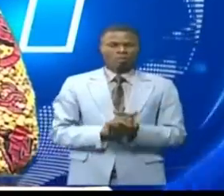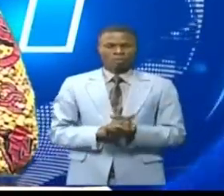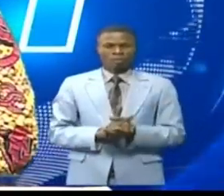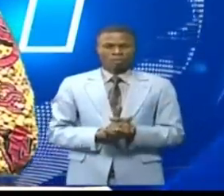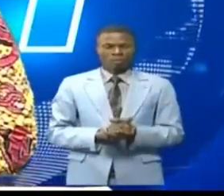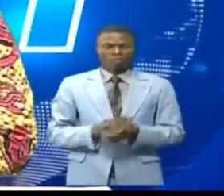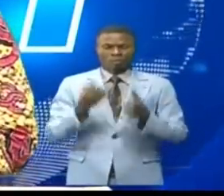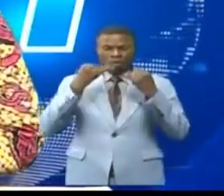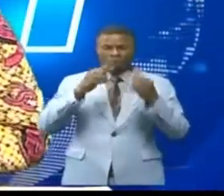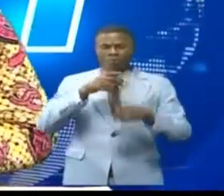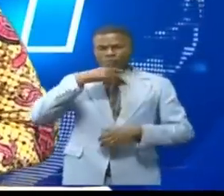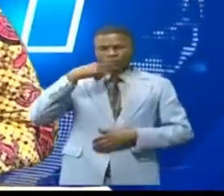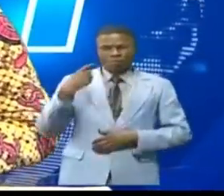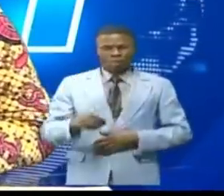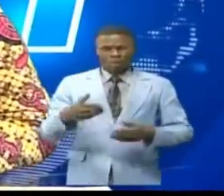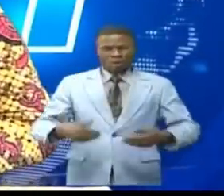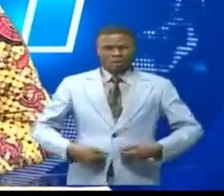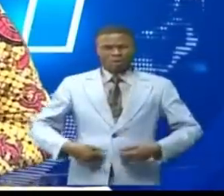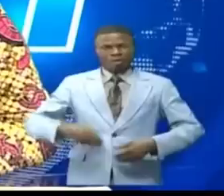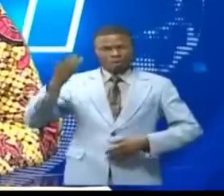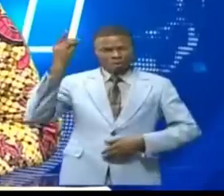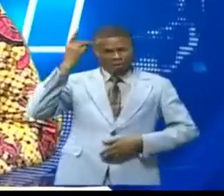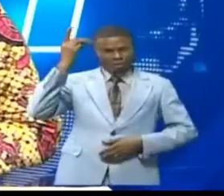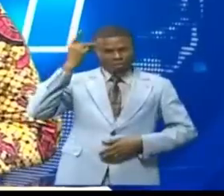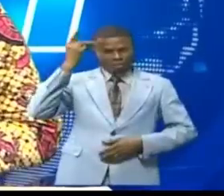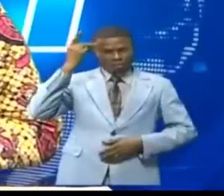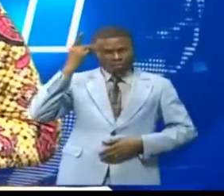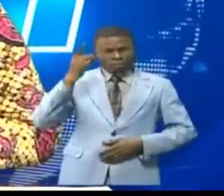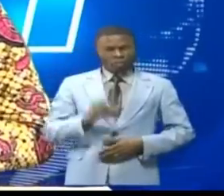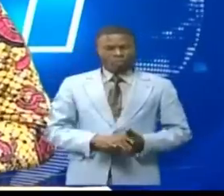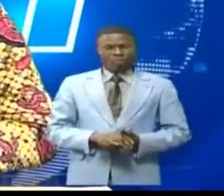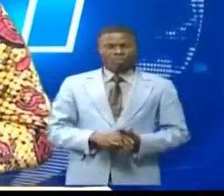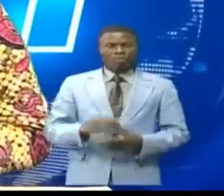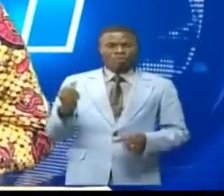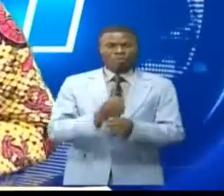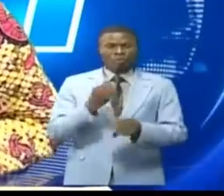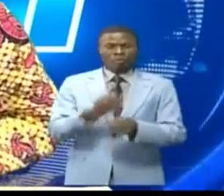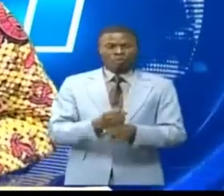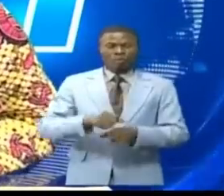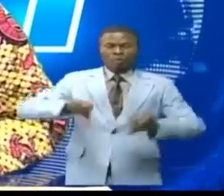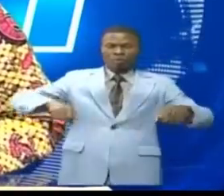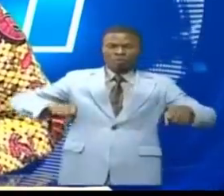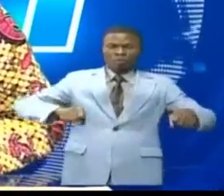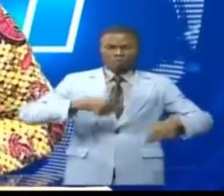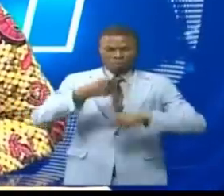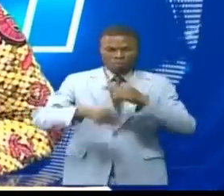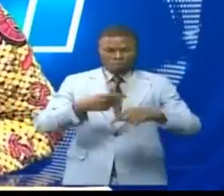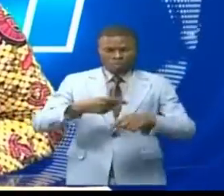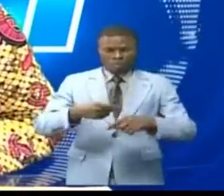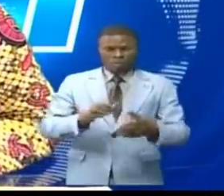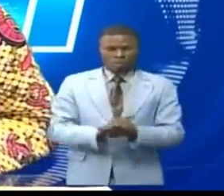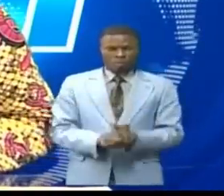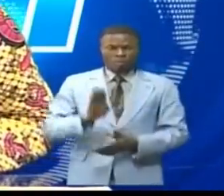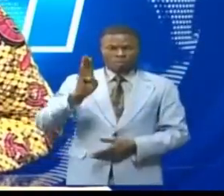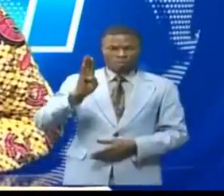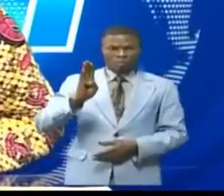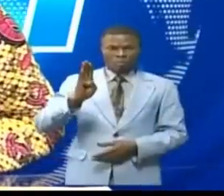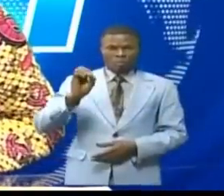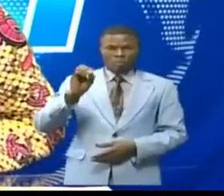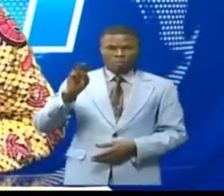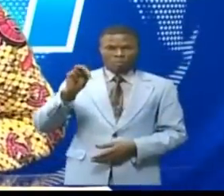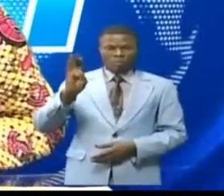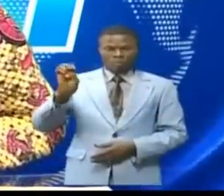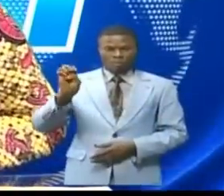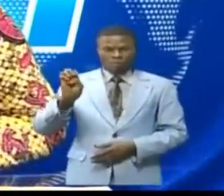Une bonne nouvelle pour la jeunesse de Kinshasa, le rallye reprend dès ce week-end au parc Bombo Lumene. Nous